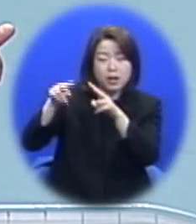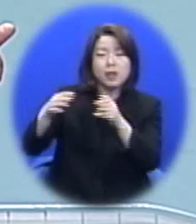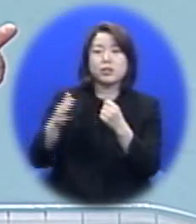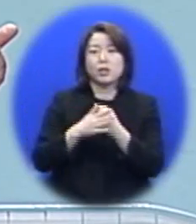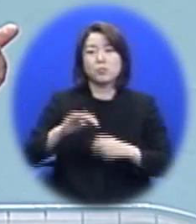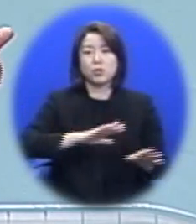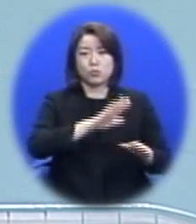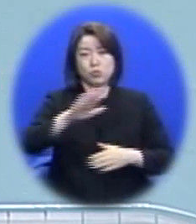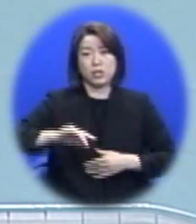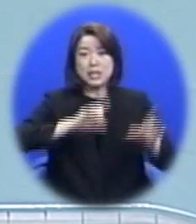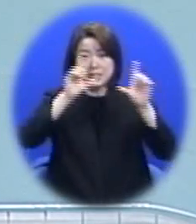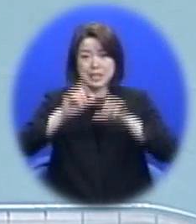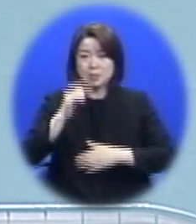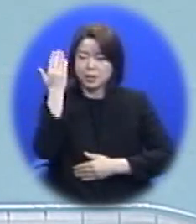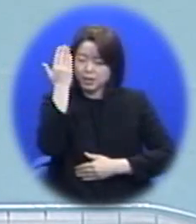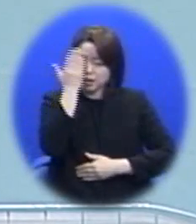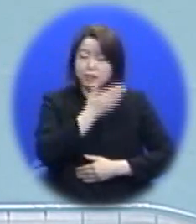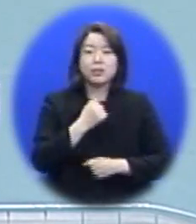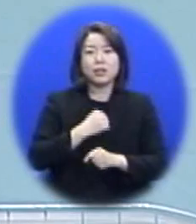거죠.